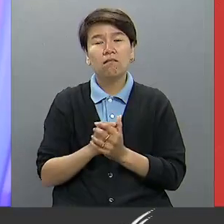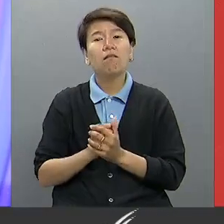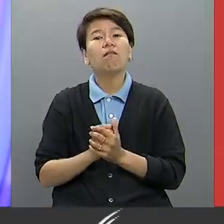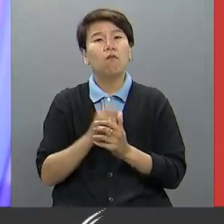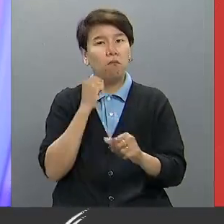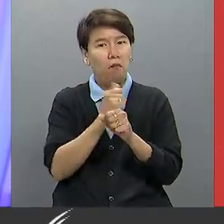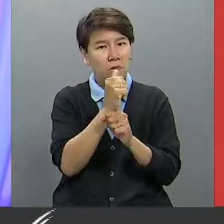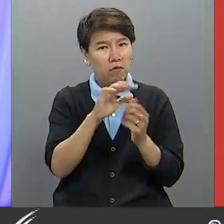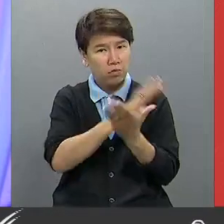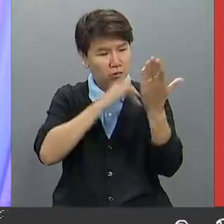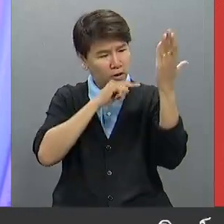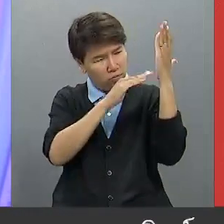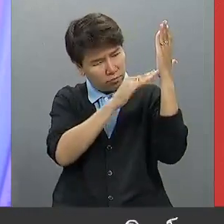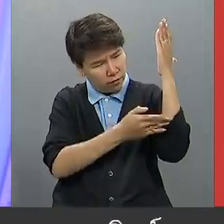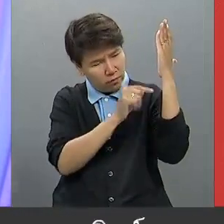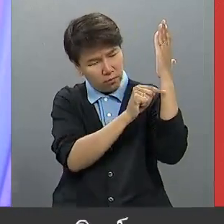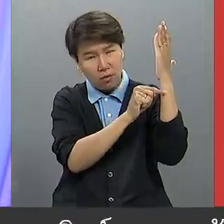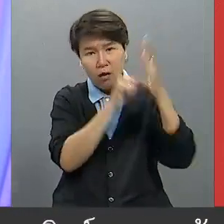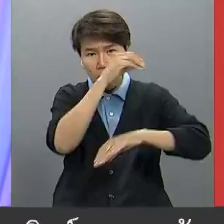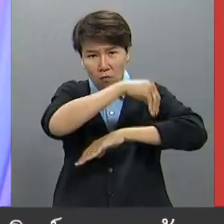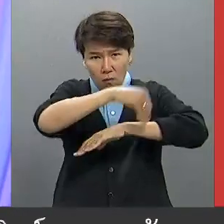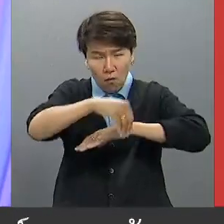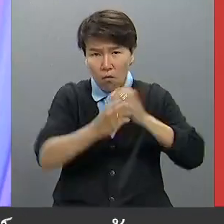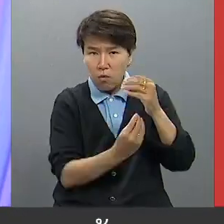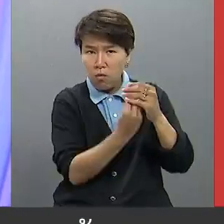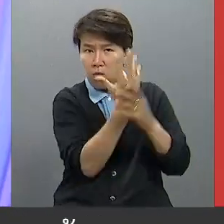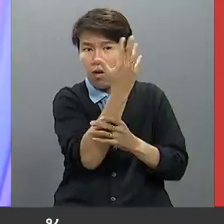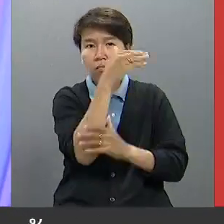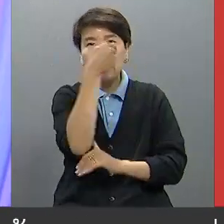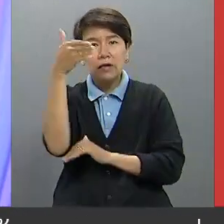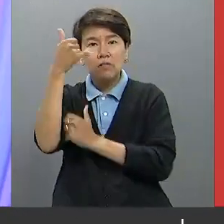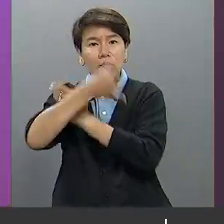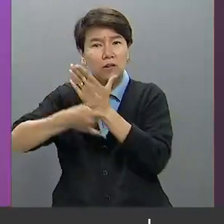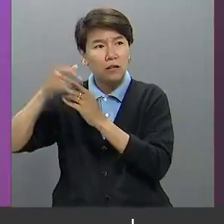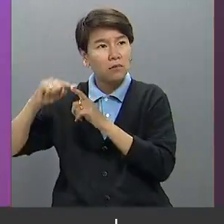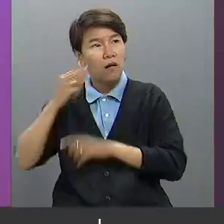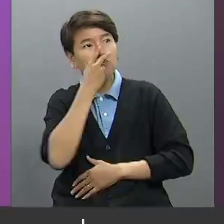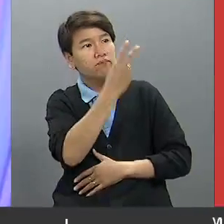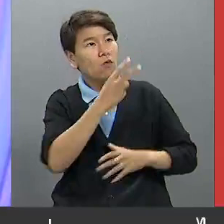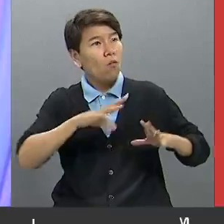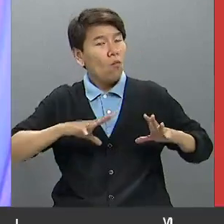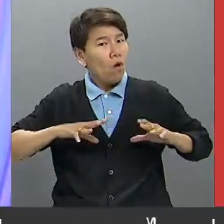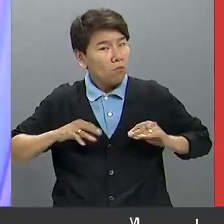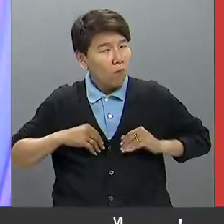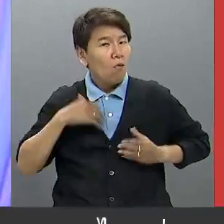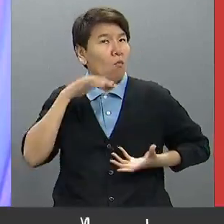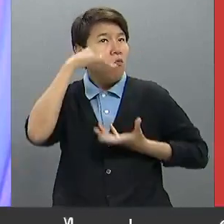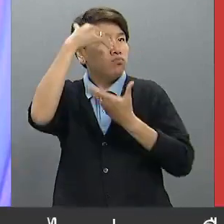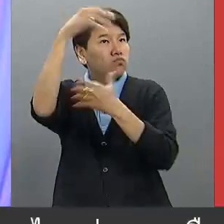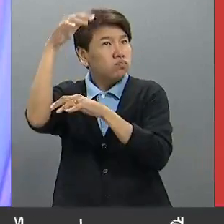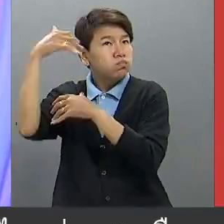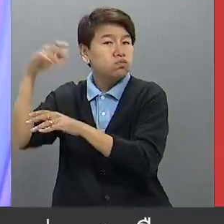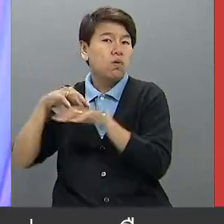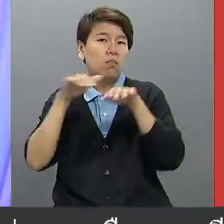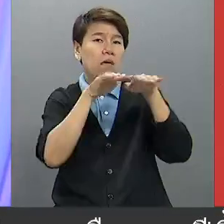อดเรื่องของมาตรฐาน GAP ต่อนานาชาติเขาก็ยอมรับเวลาส่งออกเนี่ยมันง่ายขึ้น ขายง่ายไง เพราะว่ามาตรฐานมันมีการตรวจวัดแล้วว่